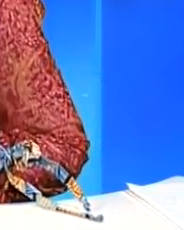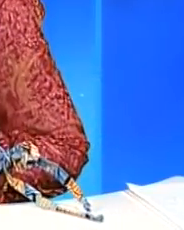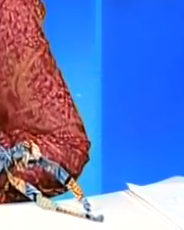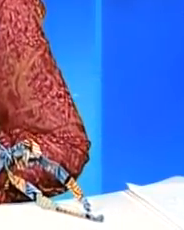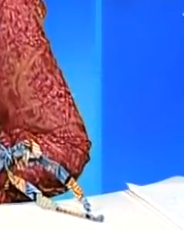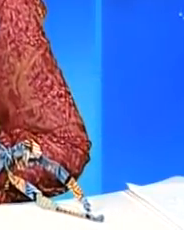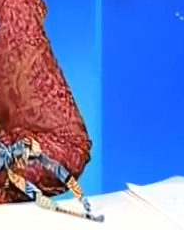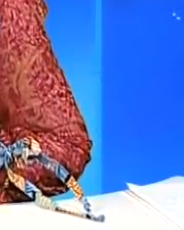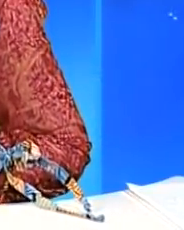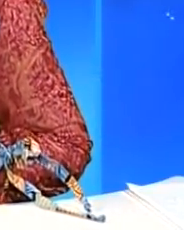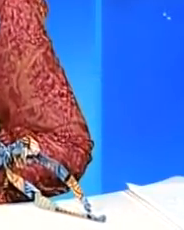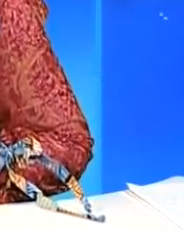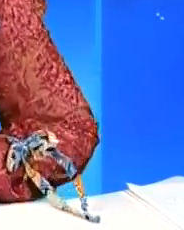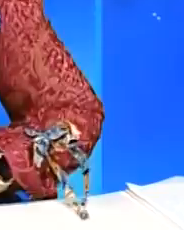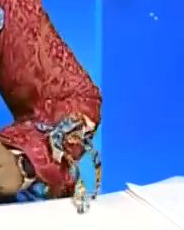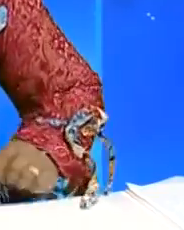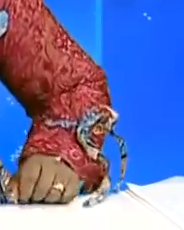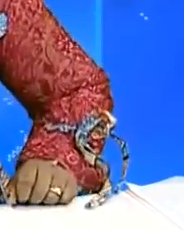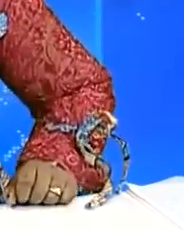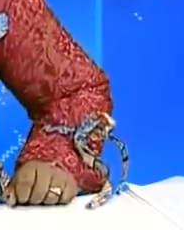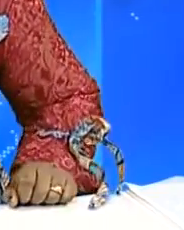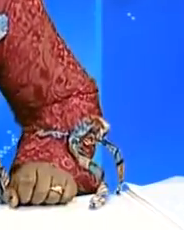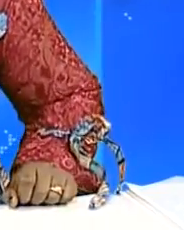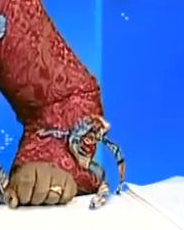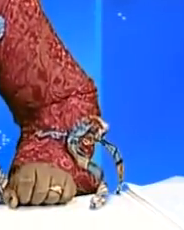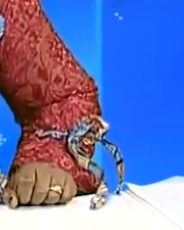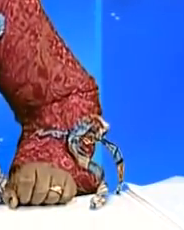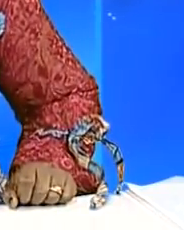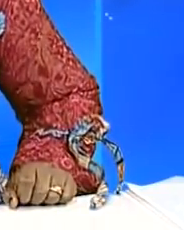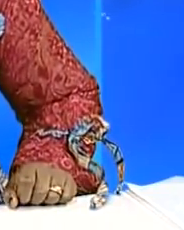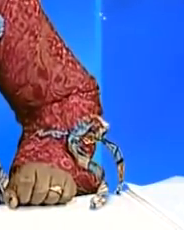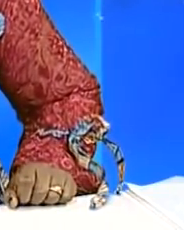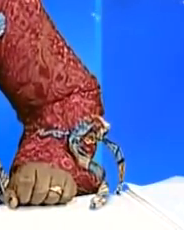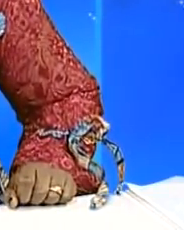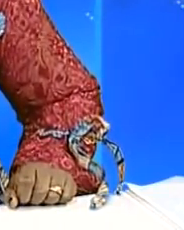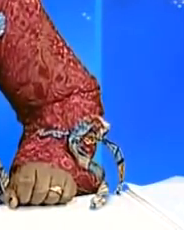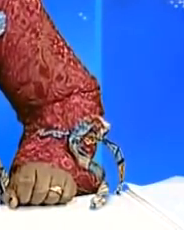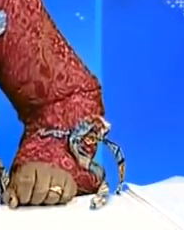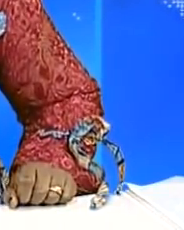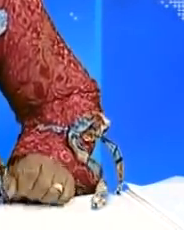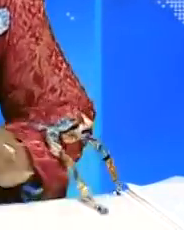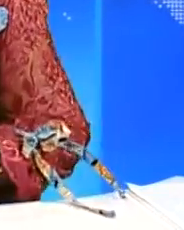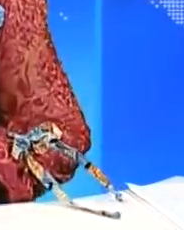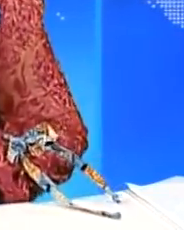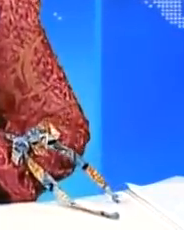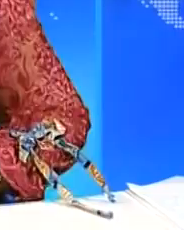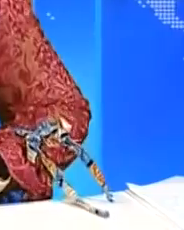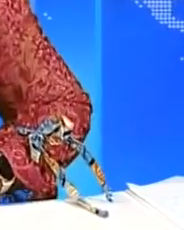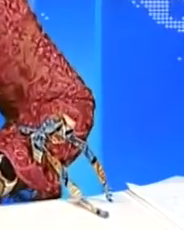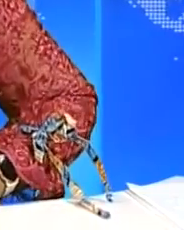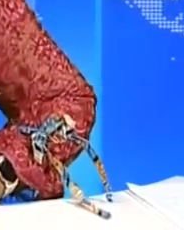les autorités des mandats la population habitant la zone rose donné par regagner leurs maisons et de respecter scrupuleusement